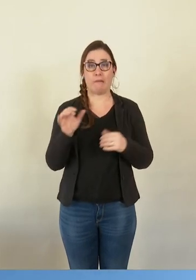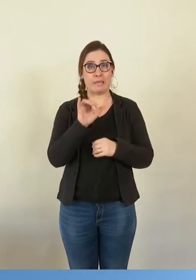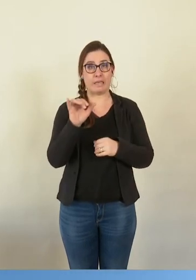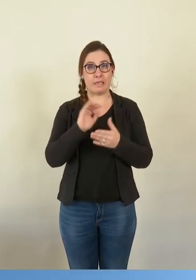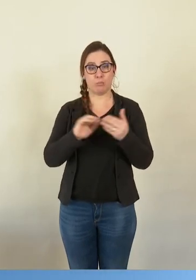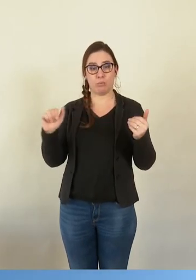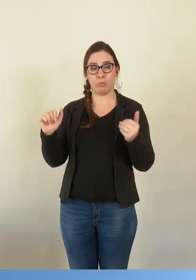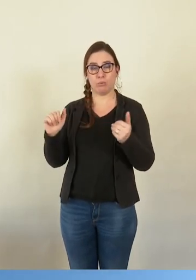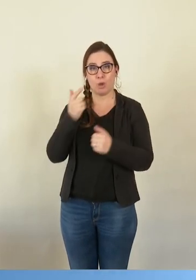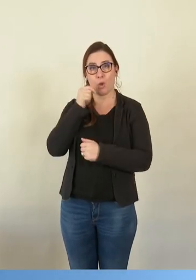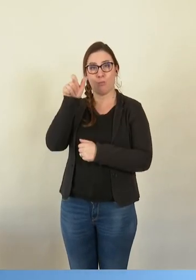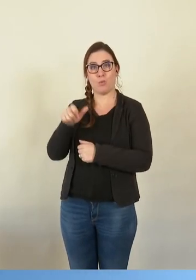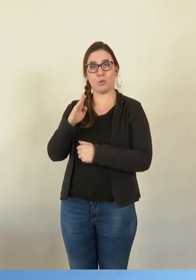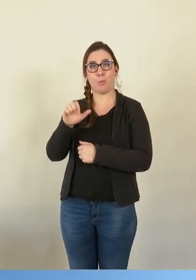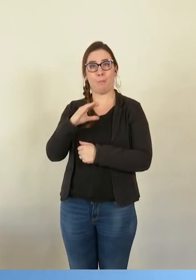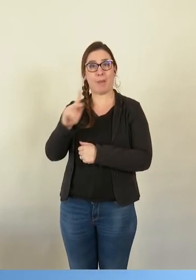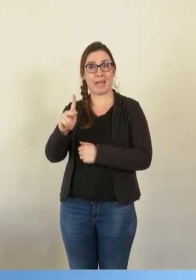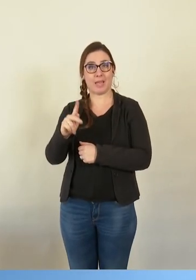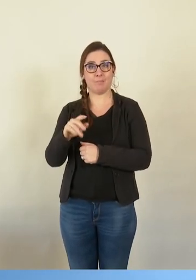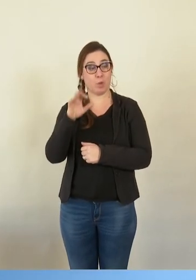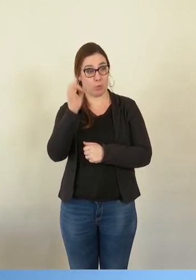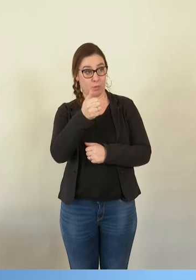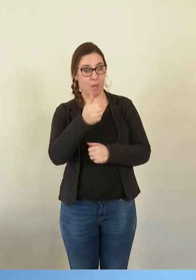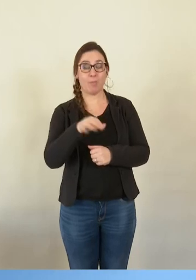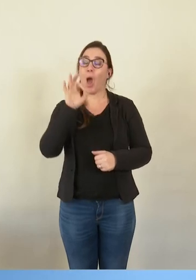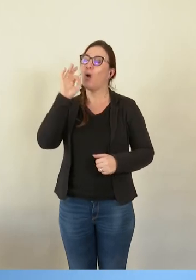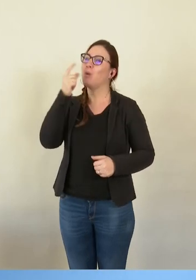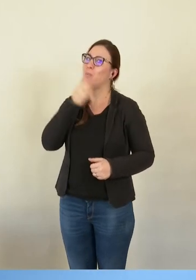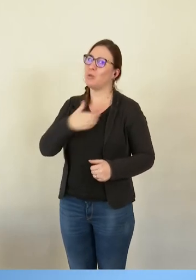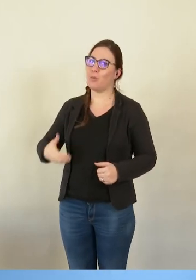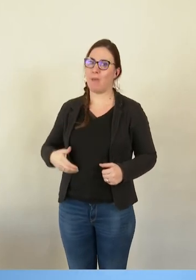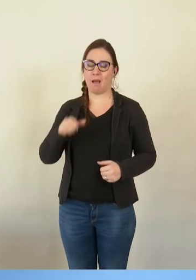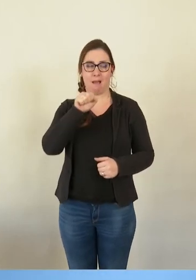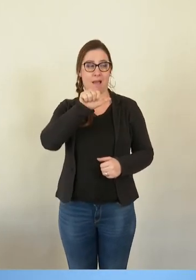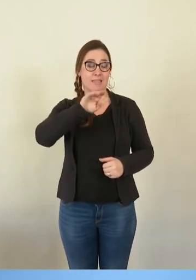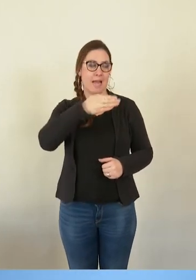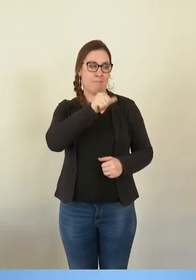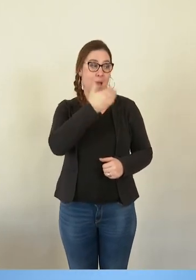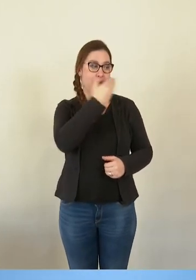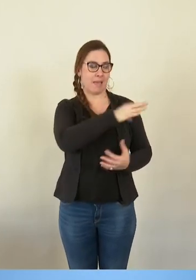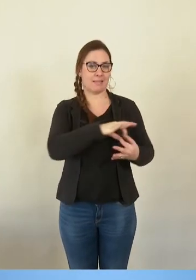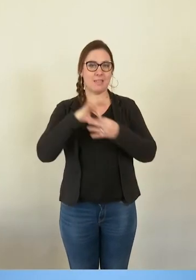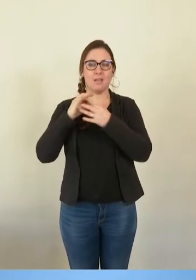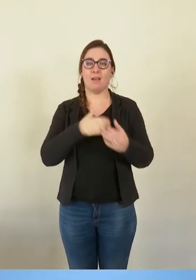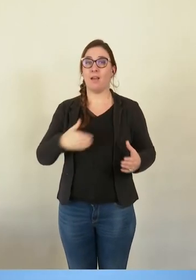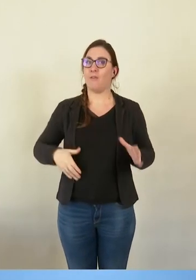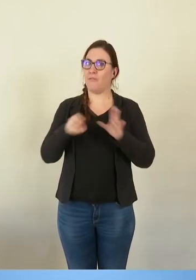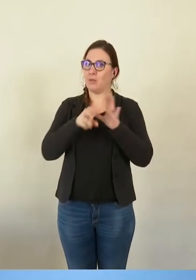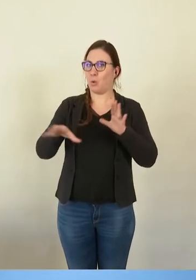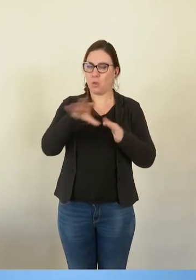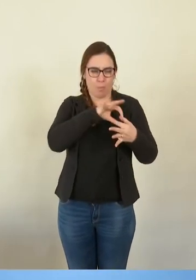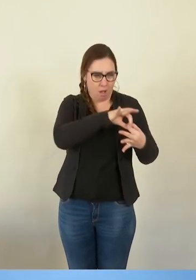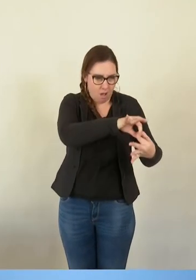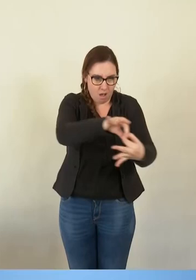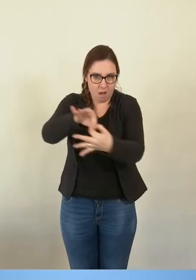avec Monsieur B oui c'est lui-même merci Monsieur le Maire merci Salima la ville de Grenoble est évidemment en lien avec tous ces territoires